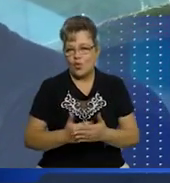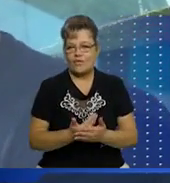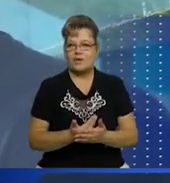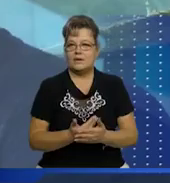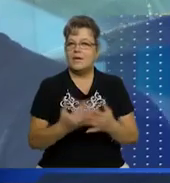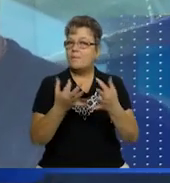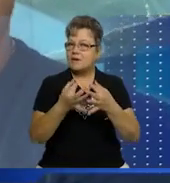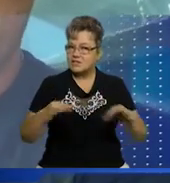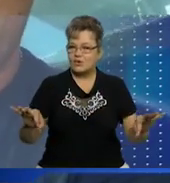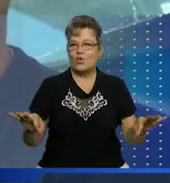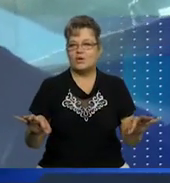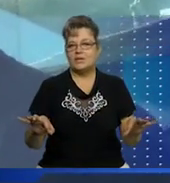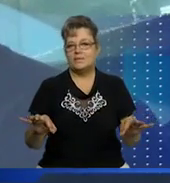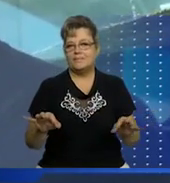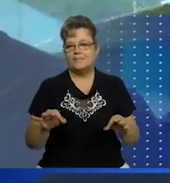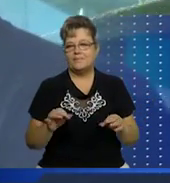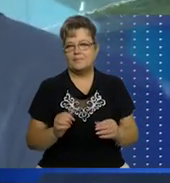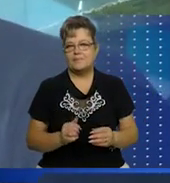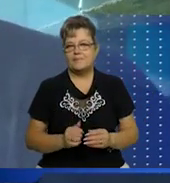новое, просторно.